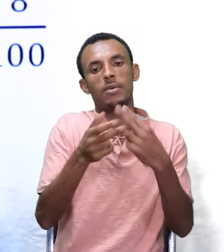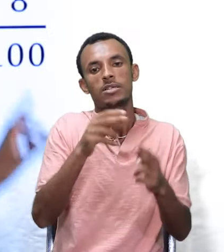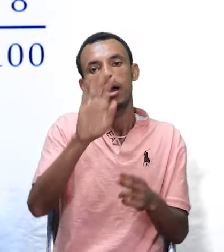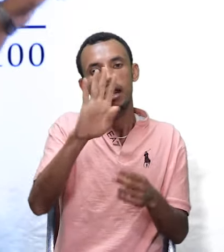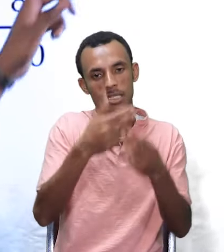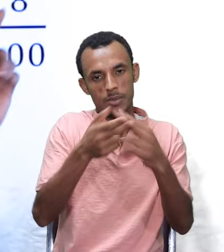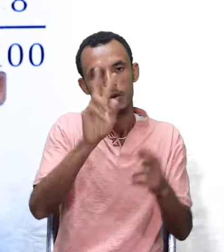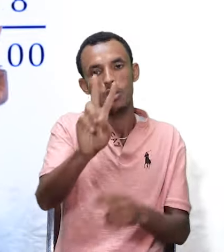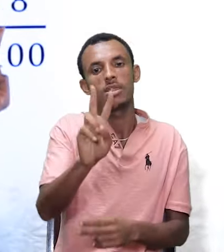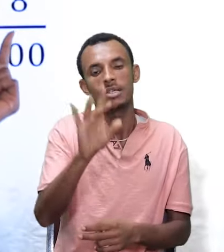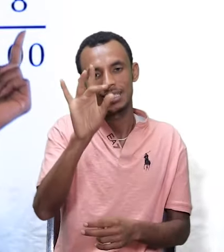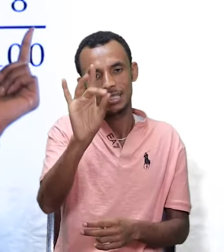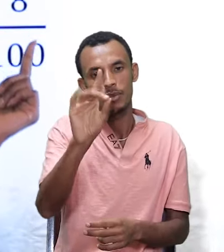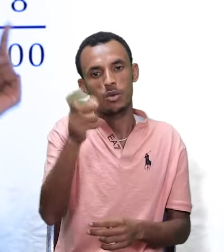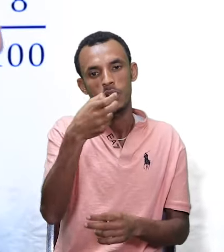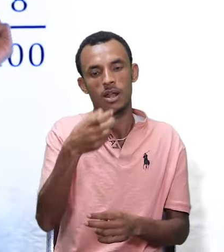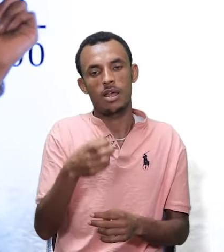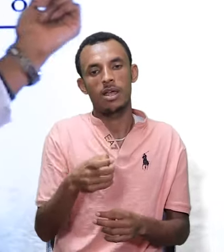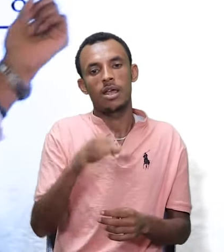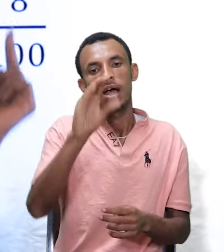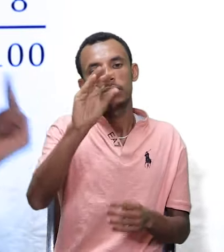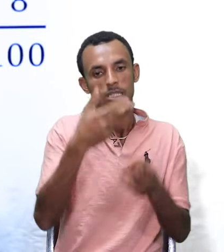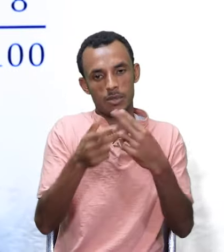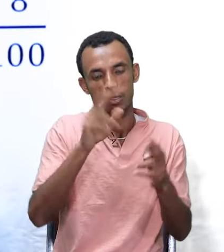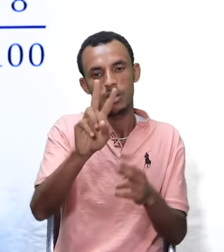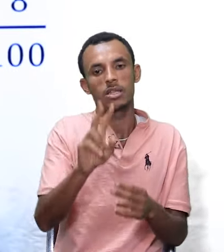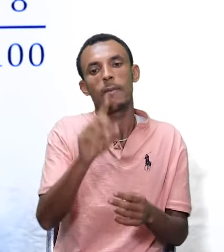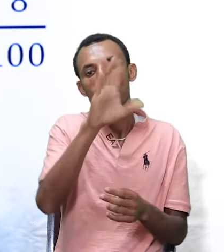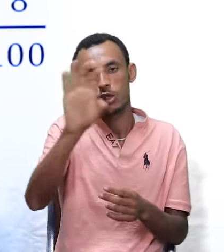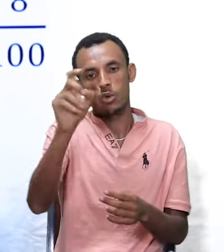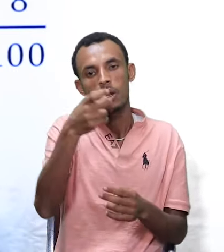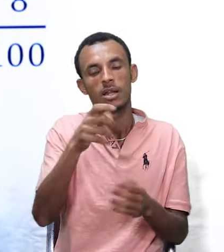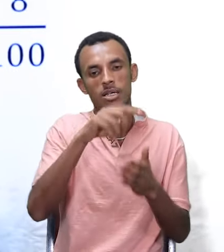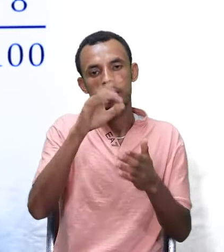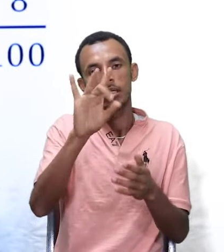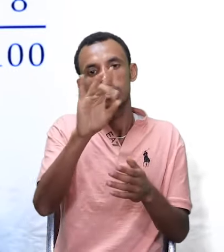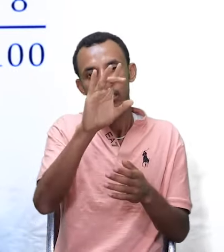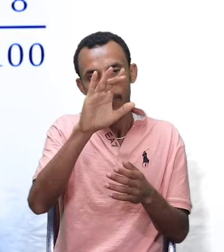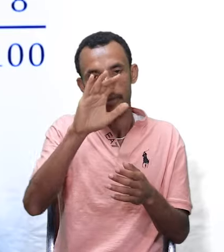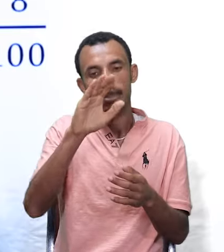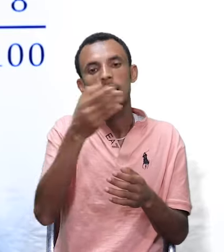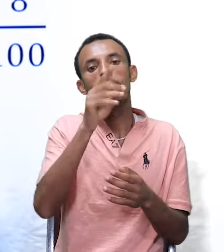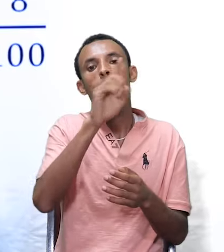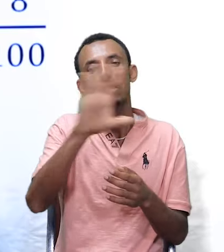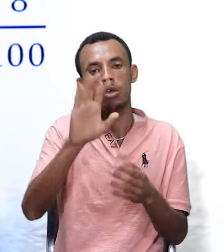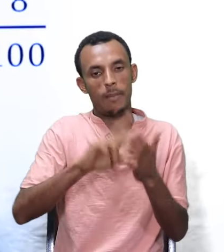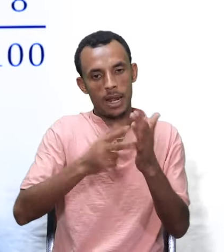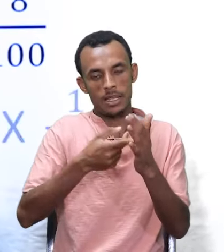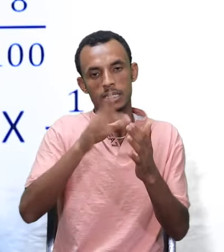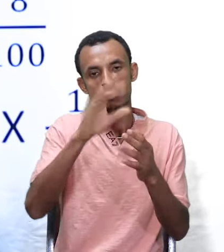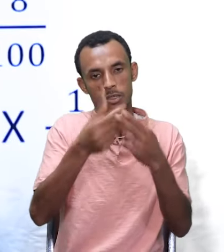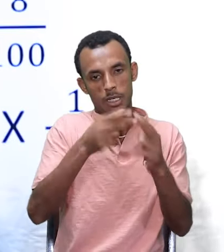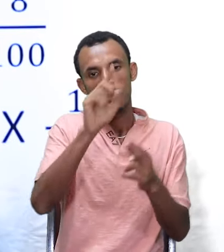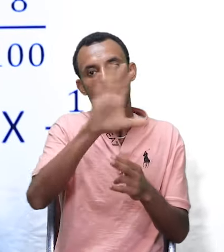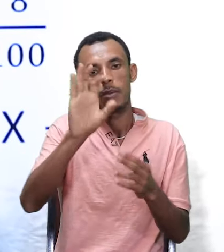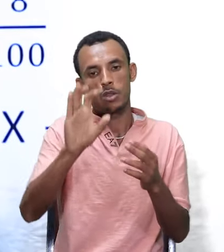4 ሲባዛ በ2 8 ይመጣል። 50 ሲባዛ በ2 መቶ ይመጣል። 8 መቶኛ ማለት 8 ሲባዛ በ1